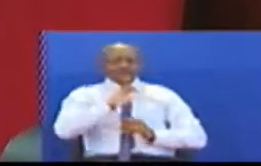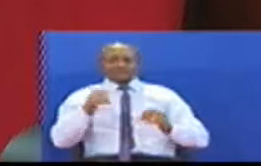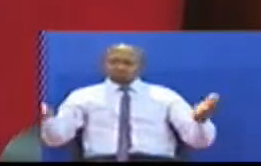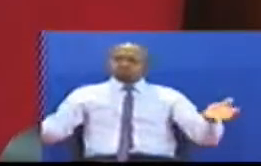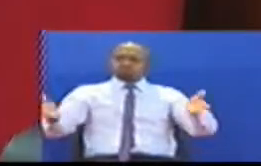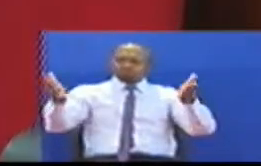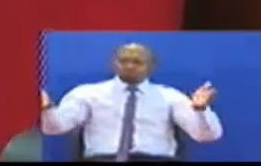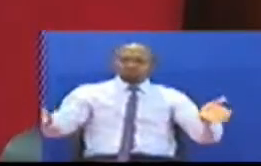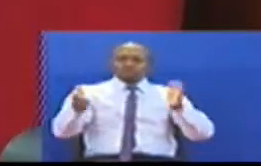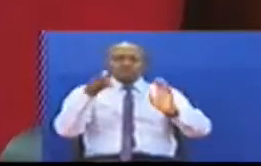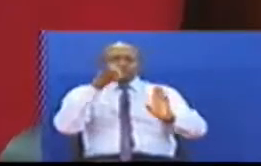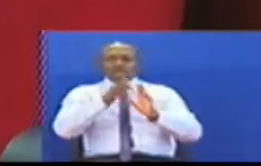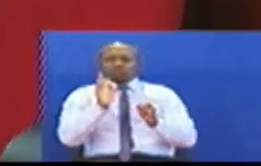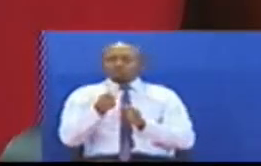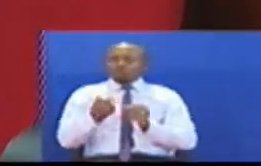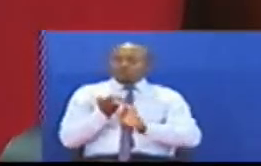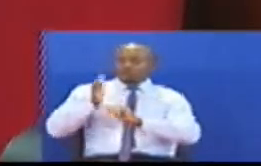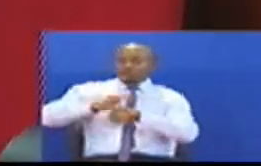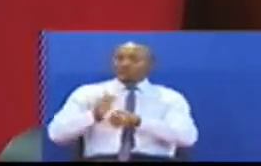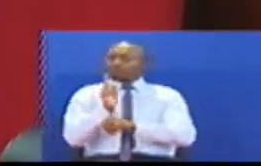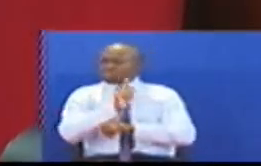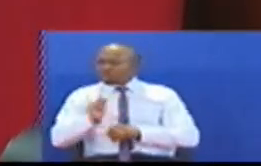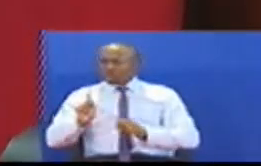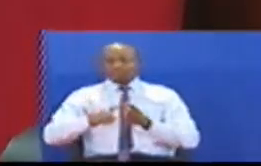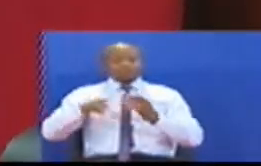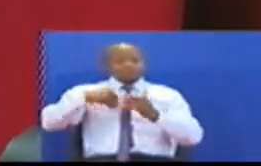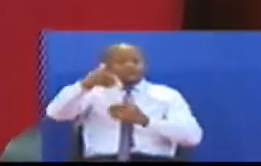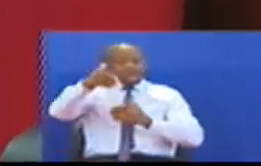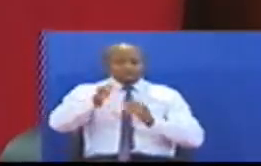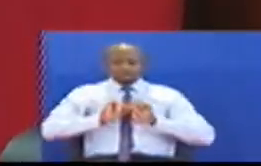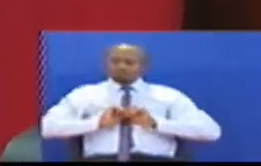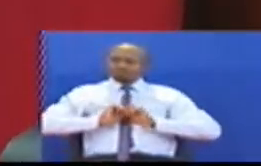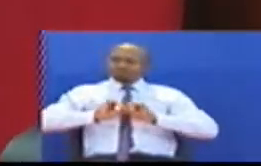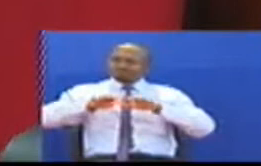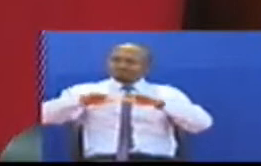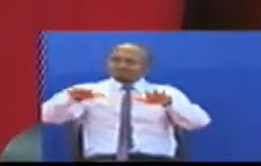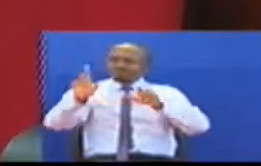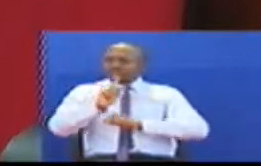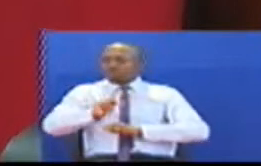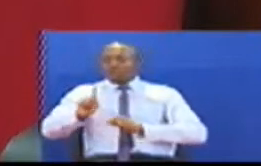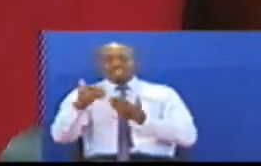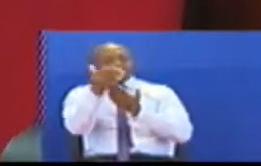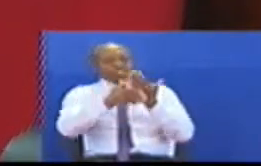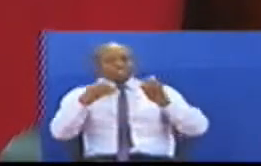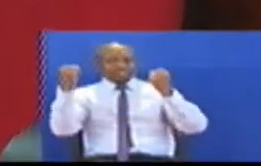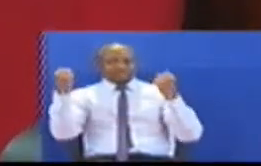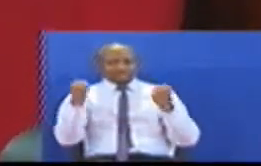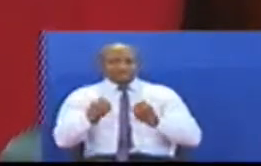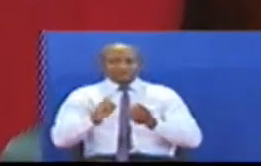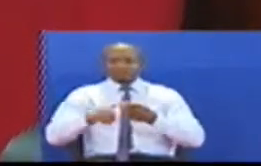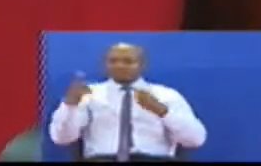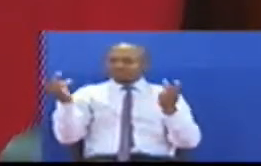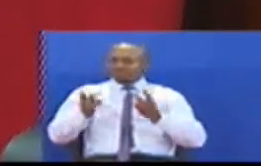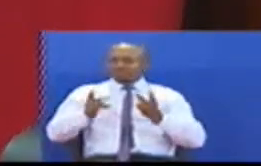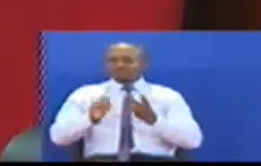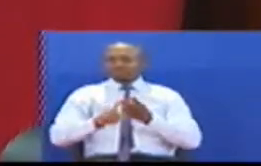wahamasishwe ili kusudi wao wataalamu wa Kiswahili na hatimaye waweze kutangaza Kiswahili chetu katika nchi nzima. Lakini sambamba na